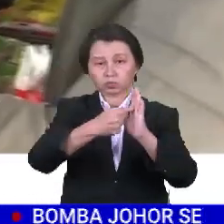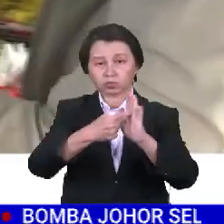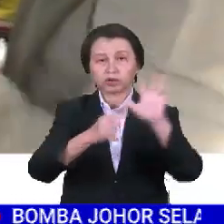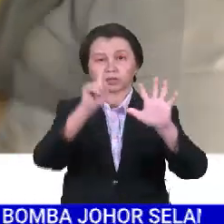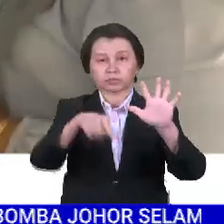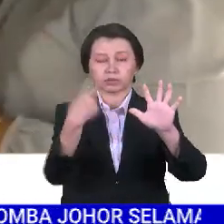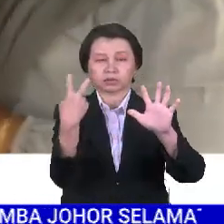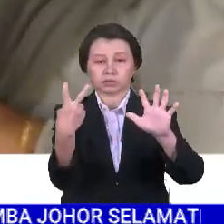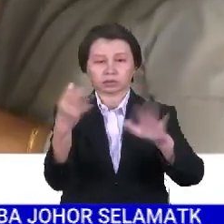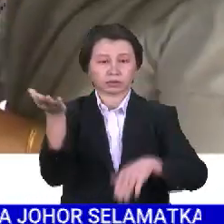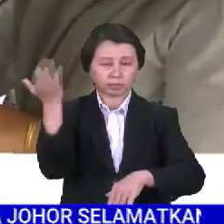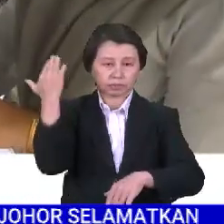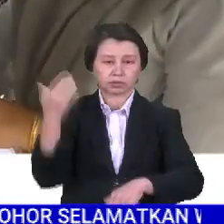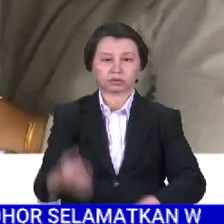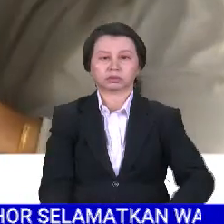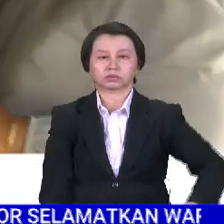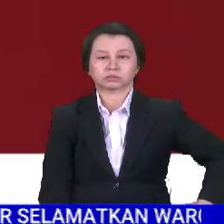5 Febri lepas